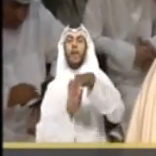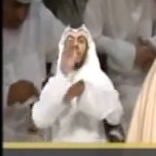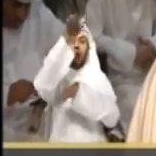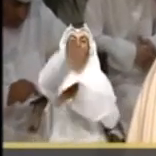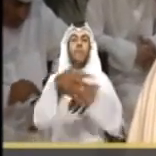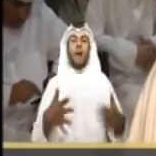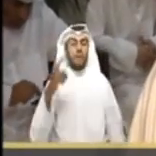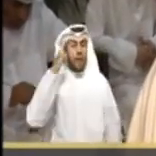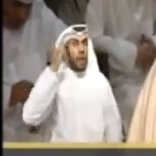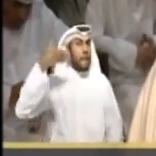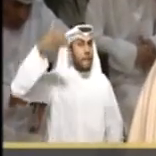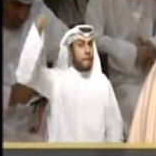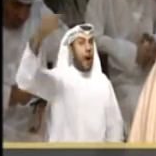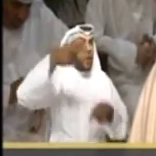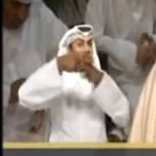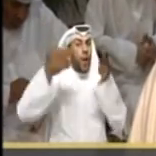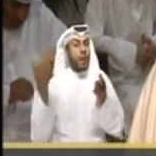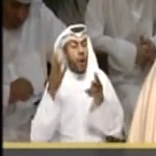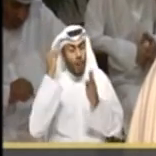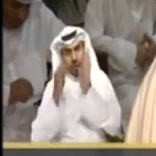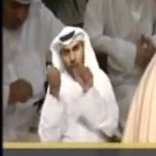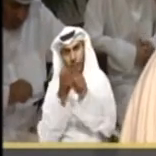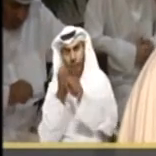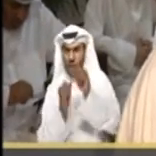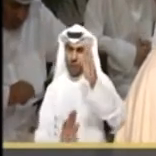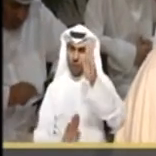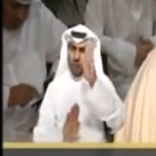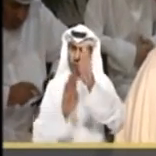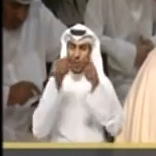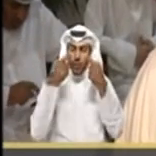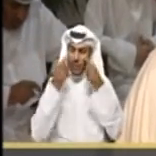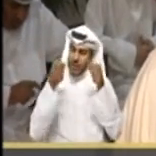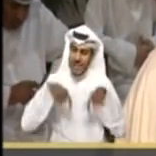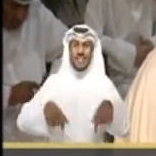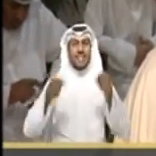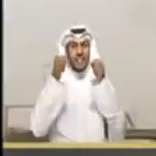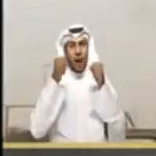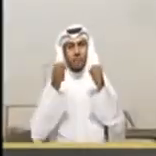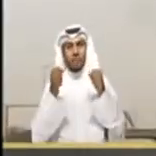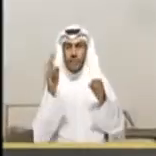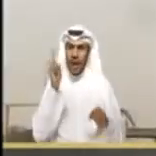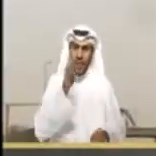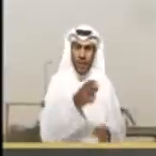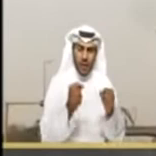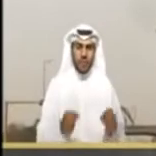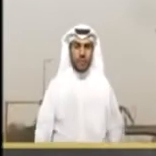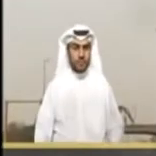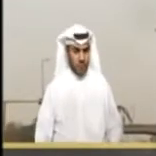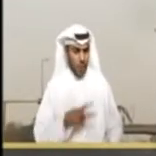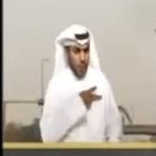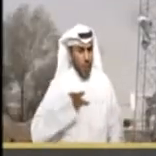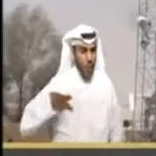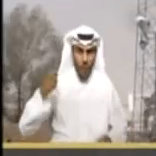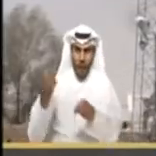مستقبل النقل في الكويت، وهناك العديد من التحديات التي تواجه هذا الجانب. الحكومة خطت